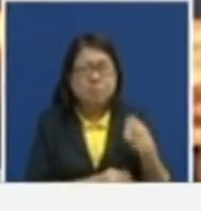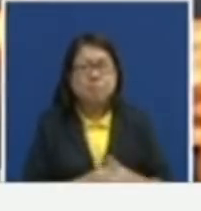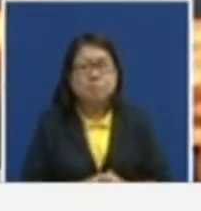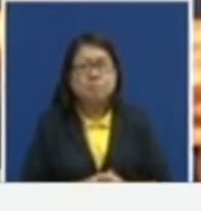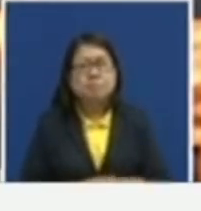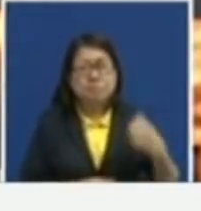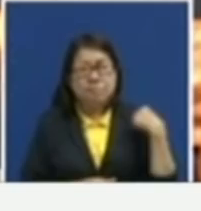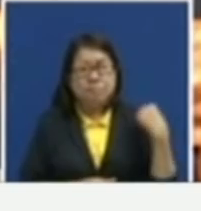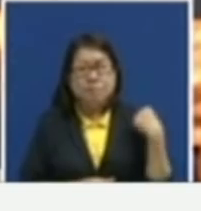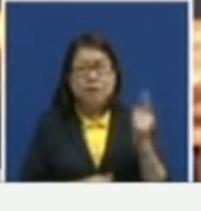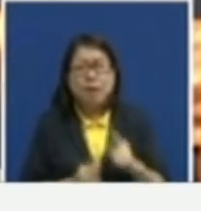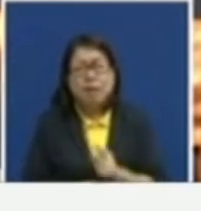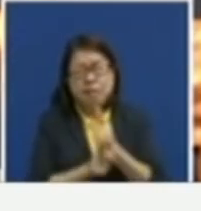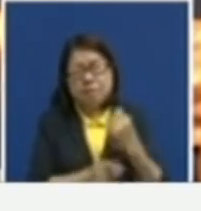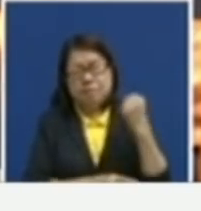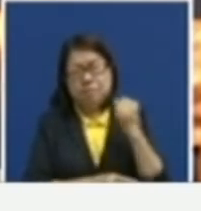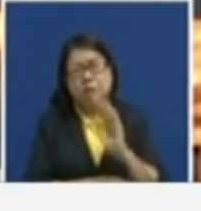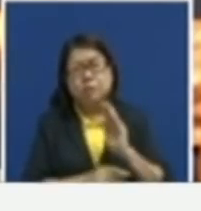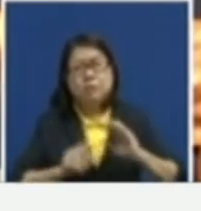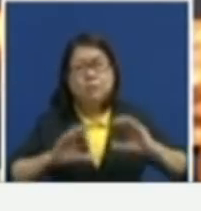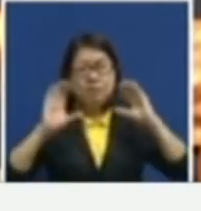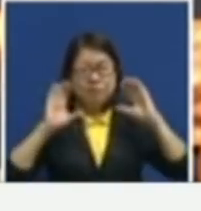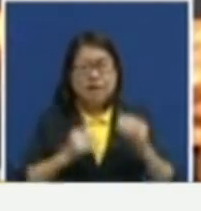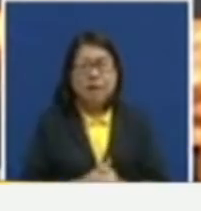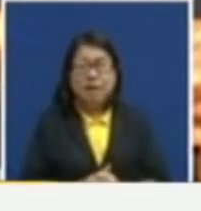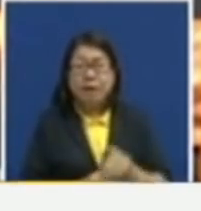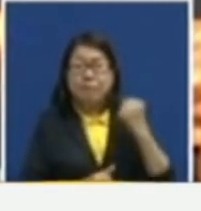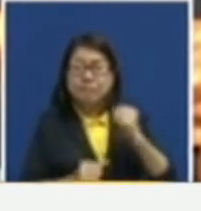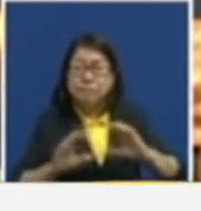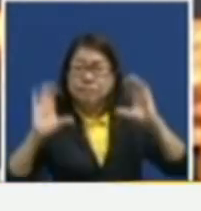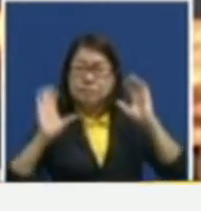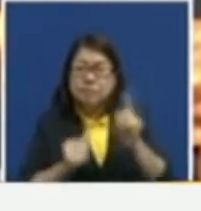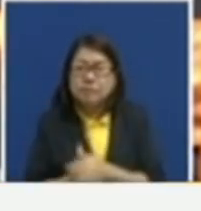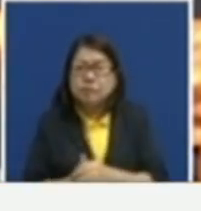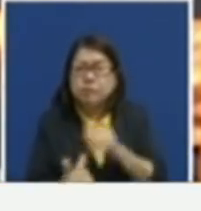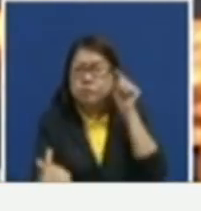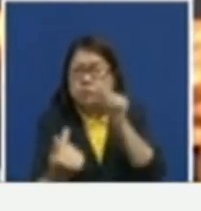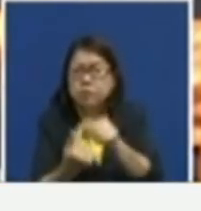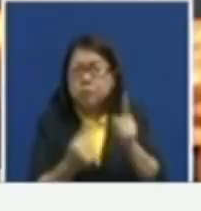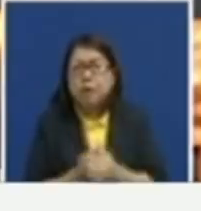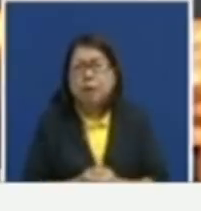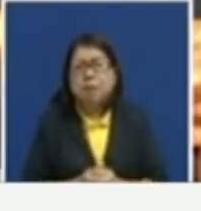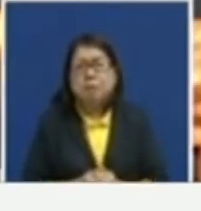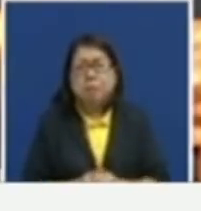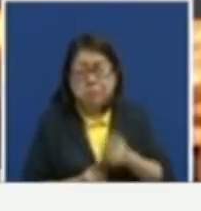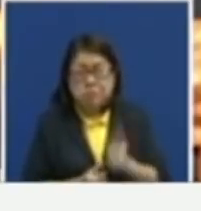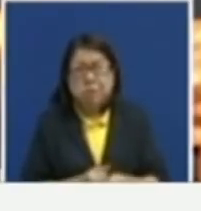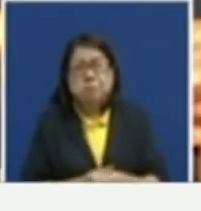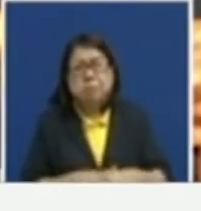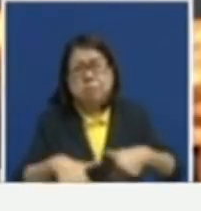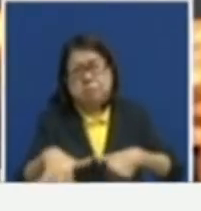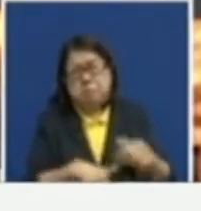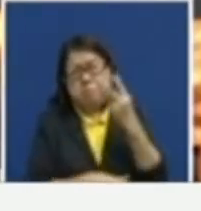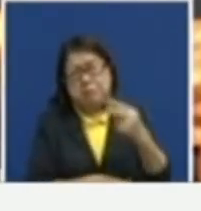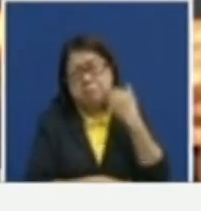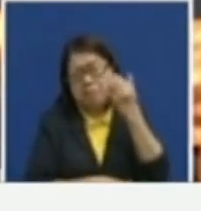ยังเป็นการใช้อำนาจของรัฐที่ยังไม่อายชาวบ้านเลยครับ